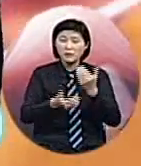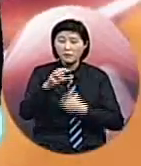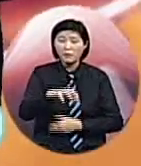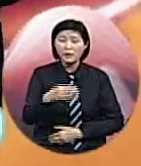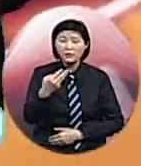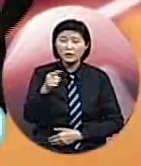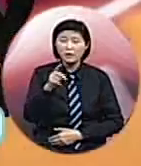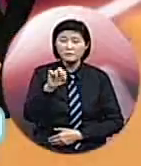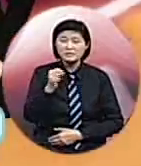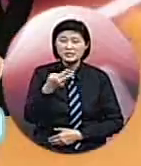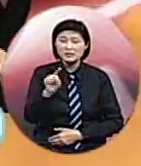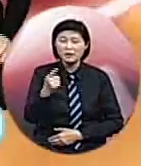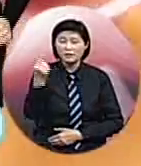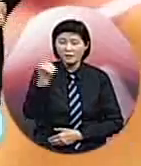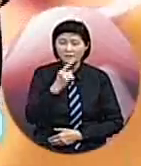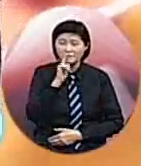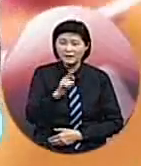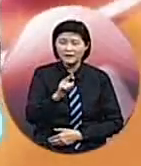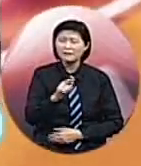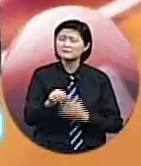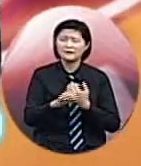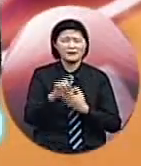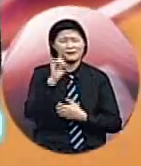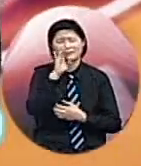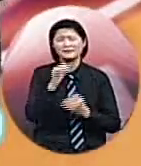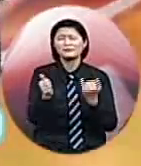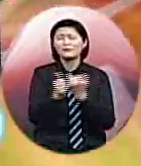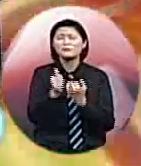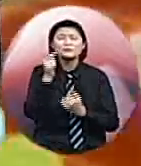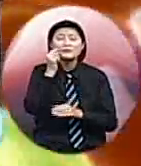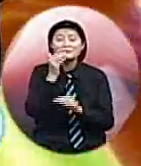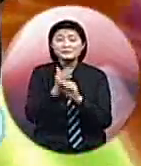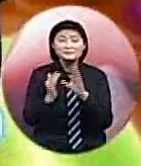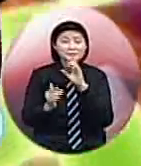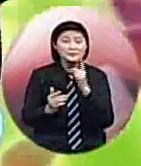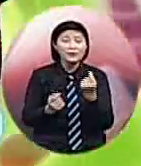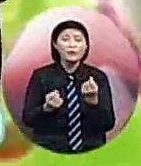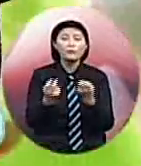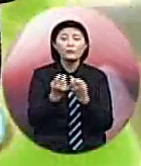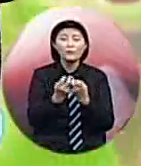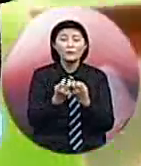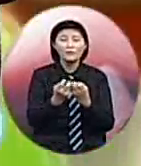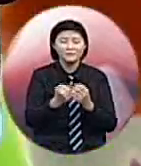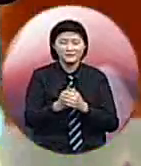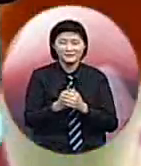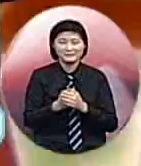쓰겠다만 그래요. 그렇게 시집을 지금도 못 가고 있잖아. 그러니까요. 네. 어떻게 해야 돼요, 이제.